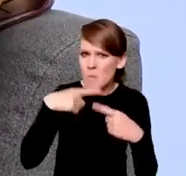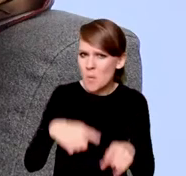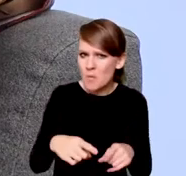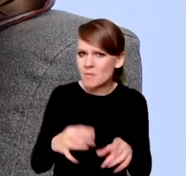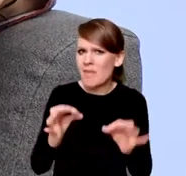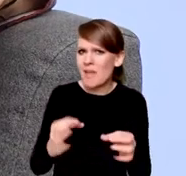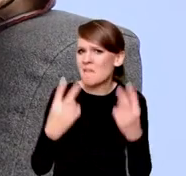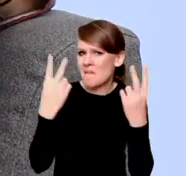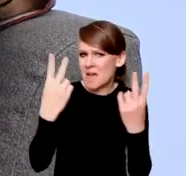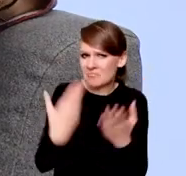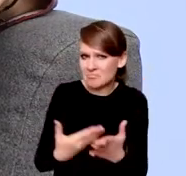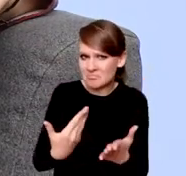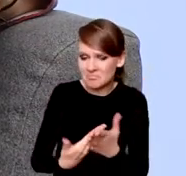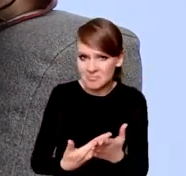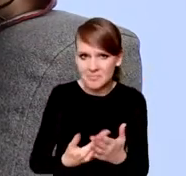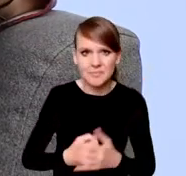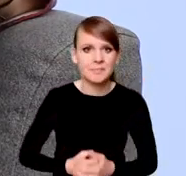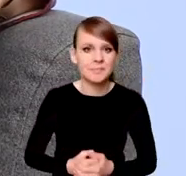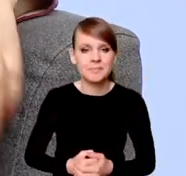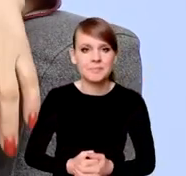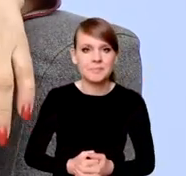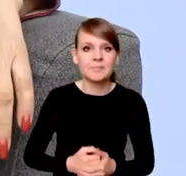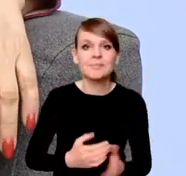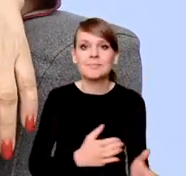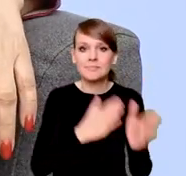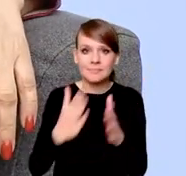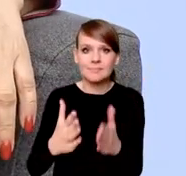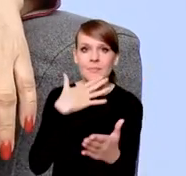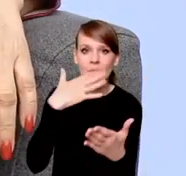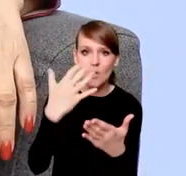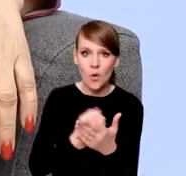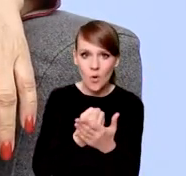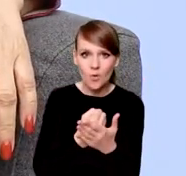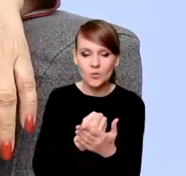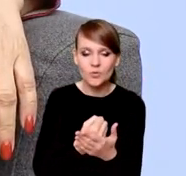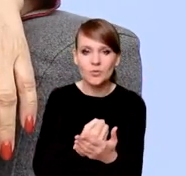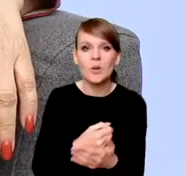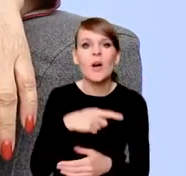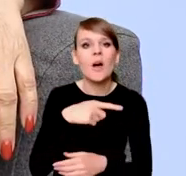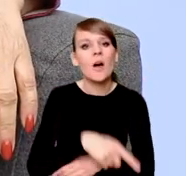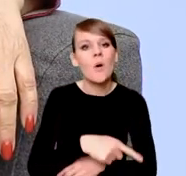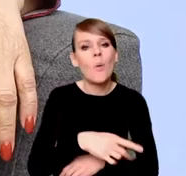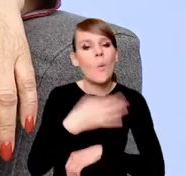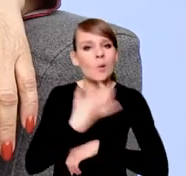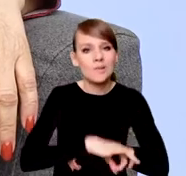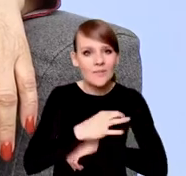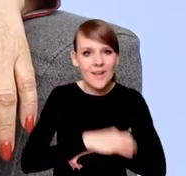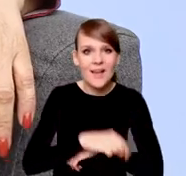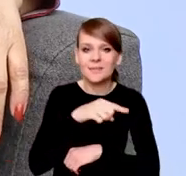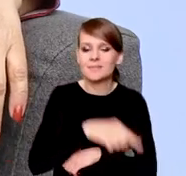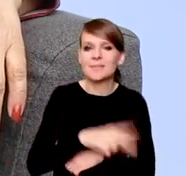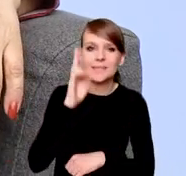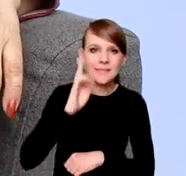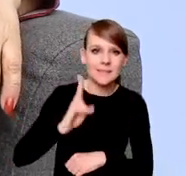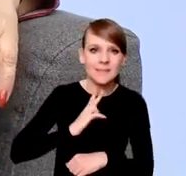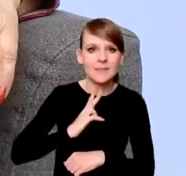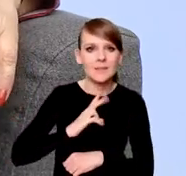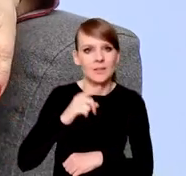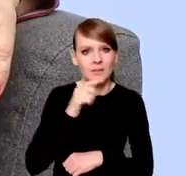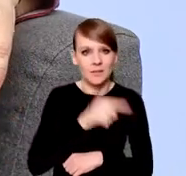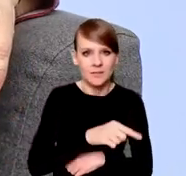ważna. Kolejną korzyścią jest odświeżenie ducha uniwersyteckości jako instytucji kreującej